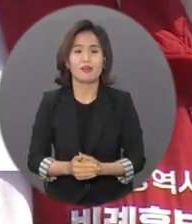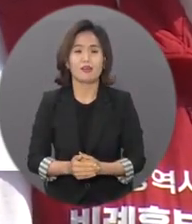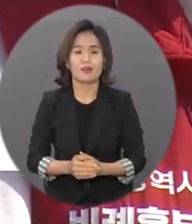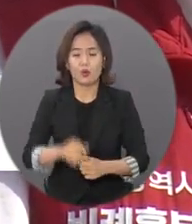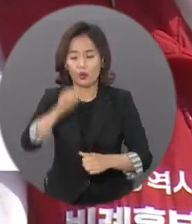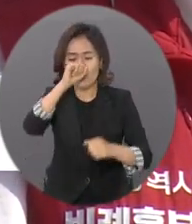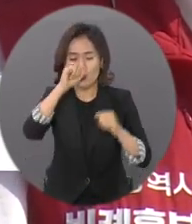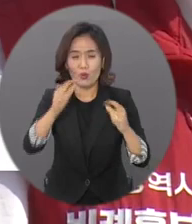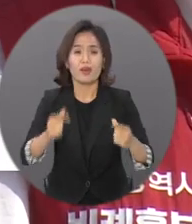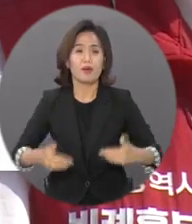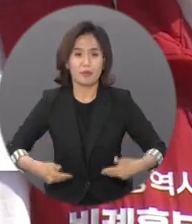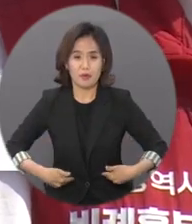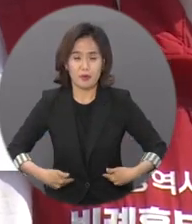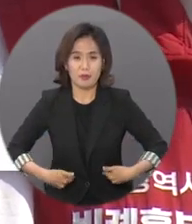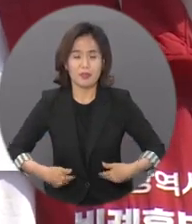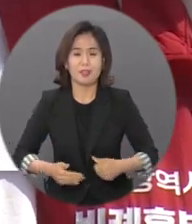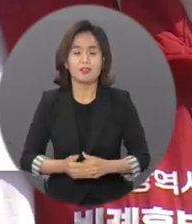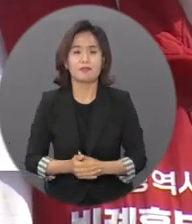기회가 필요합니다.